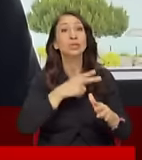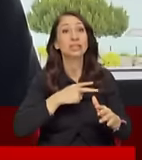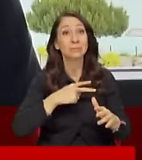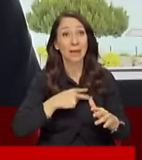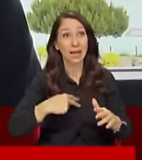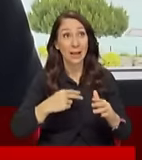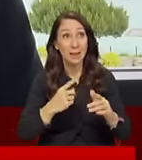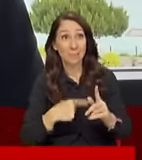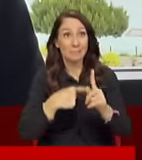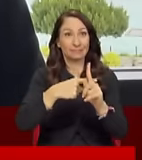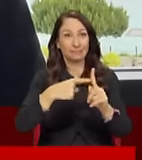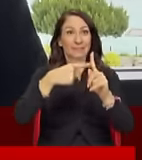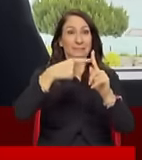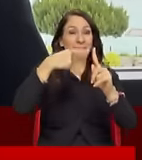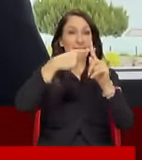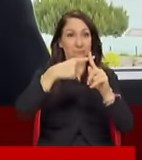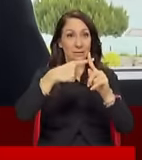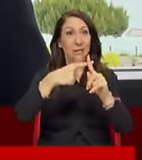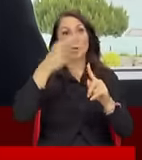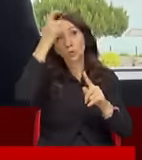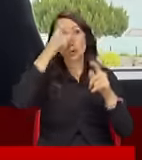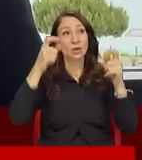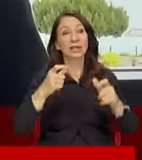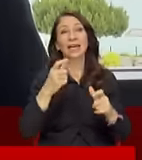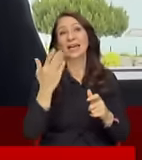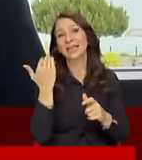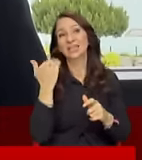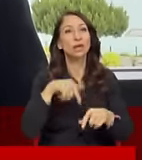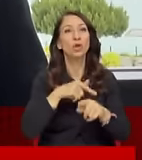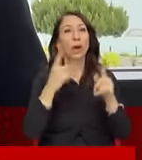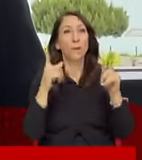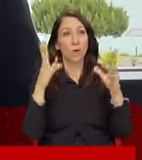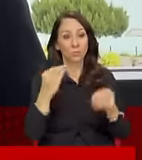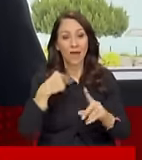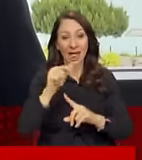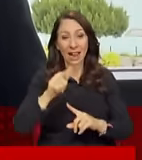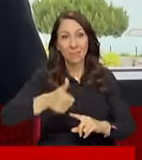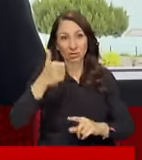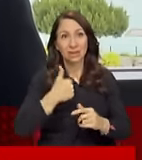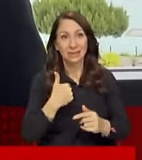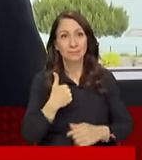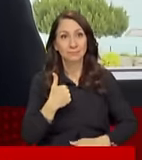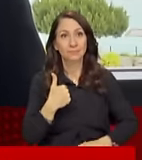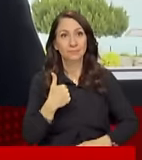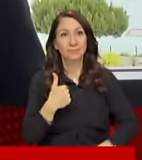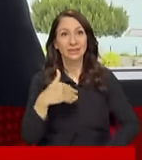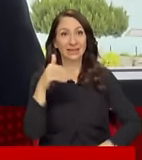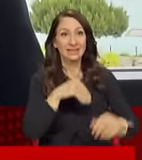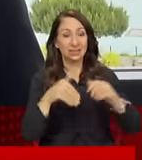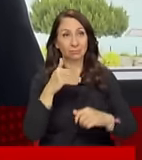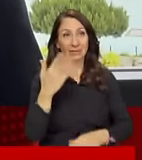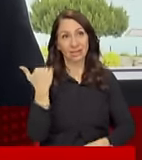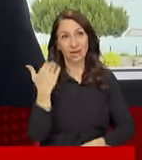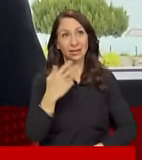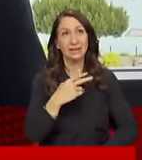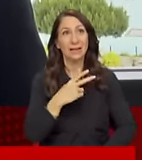bir şeyler koyup ondan sonra da Türkiye'de geçen dönem olduğu gibi ben il başkanıydım yine seçimde, geçen